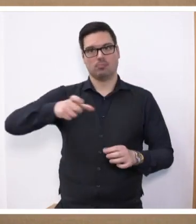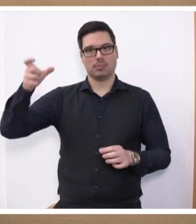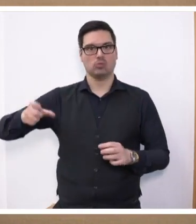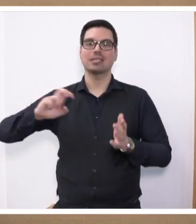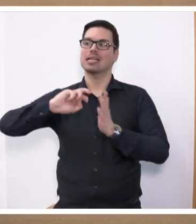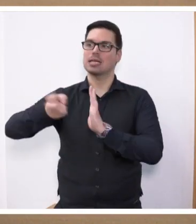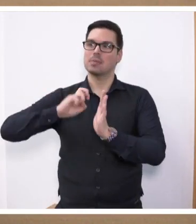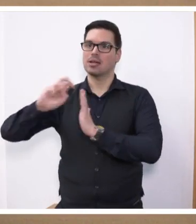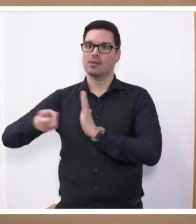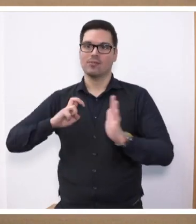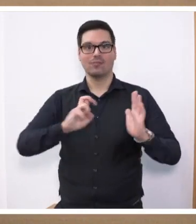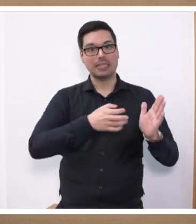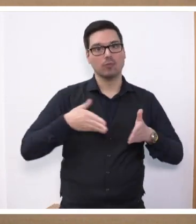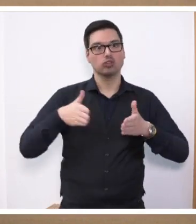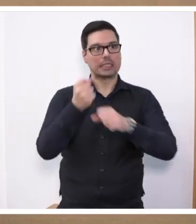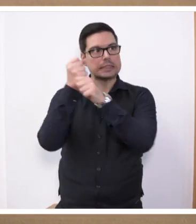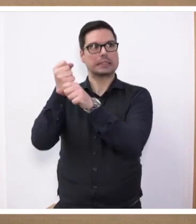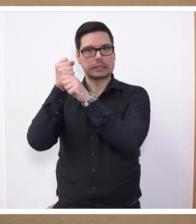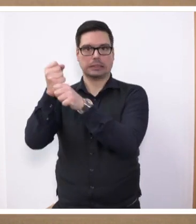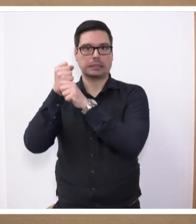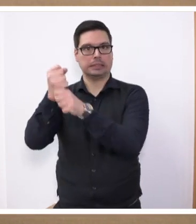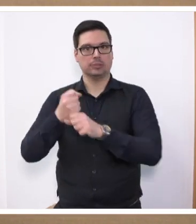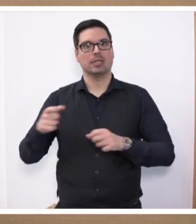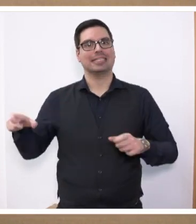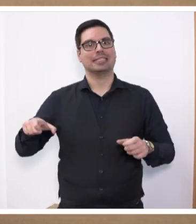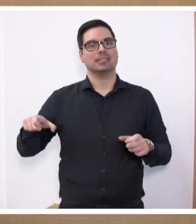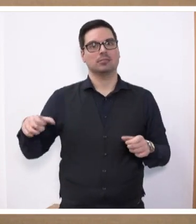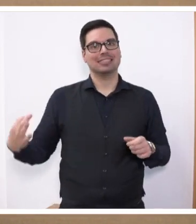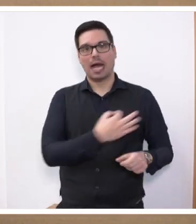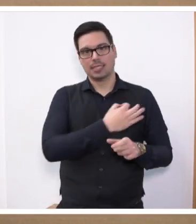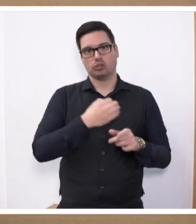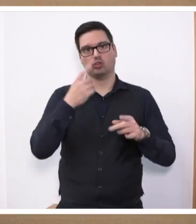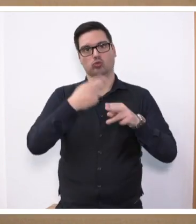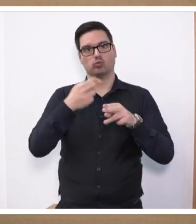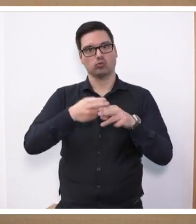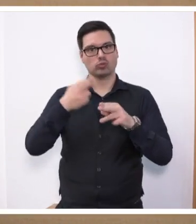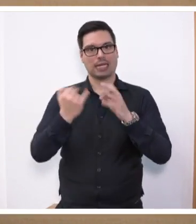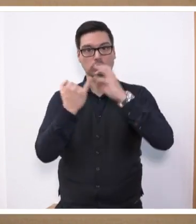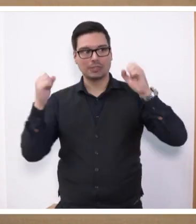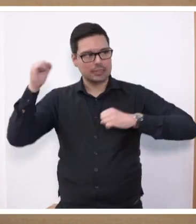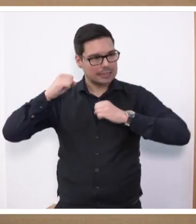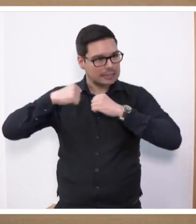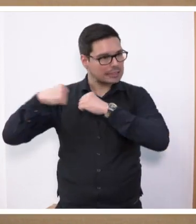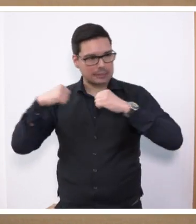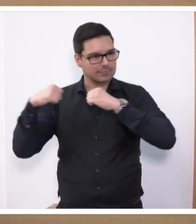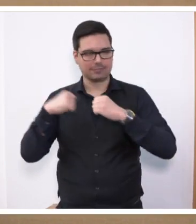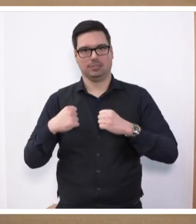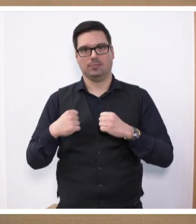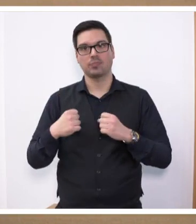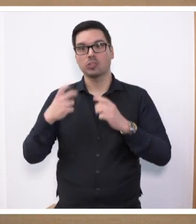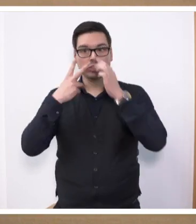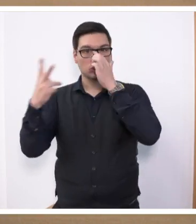auf die Straße gegangen, um für die Zukunft der saarländischen Stahlindustrie auch zu kämpfen. Und wir wollten nicht zuschauen, wie